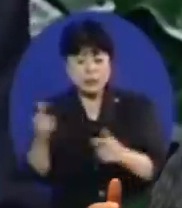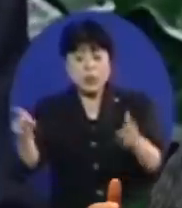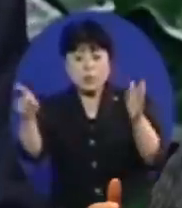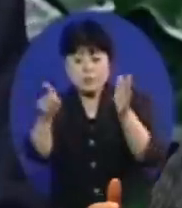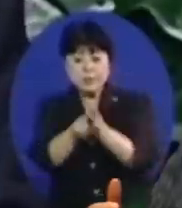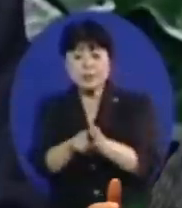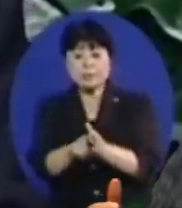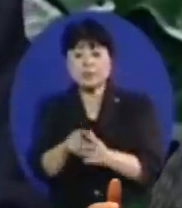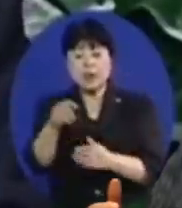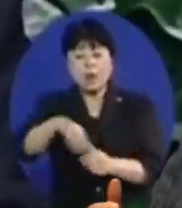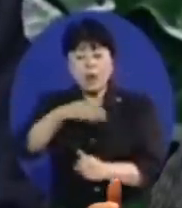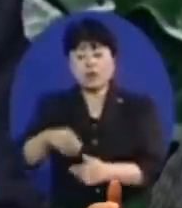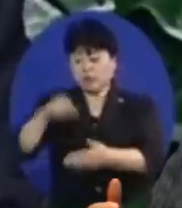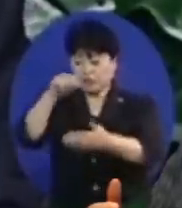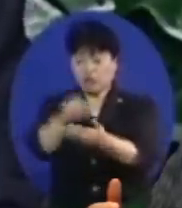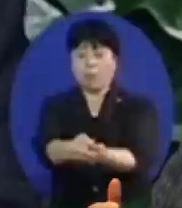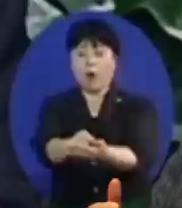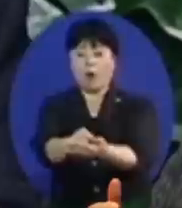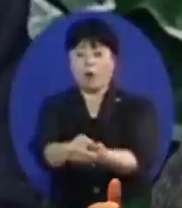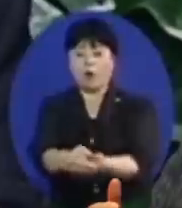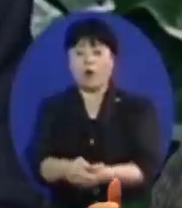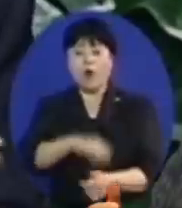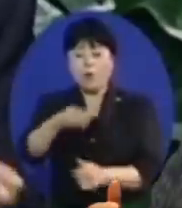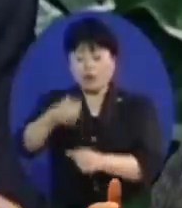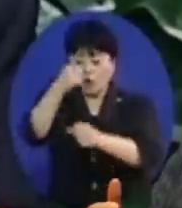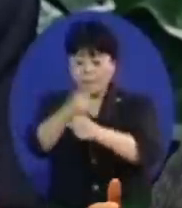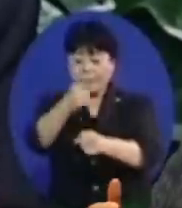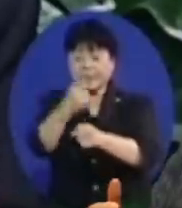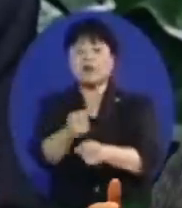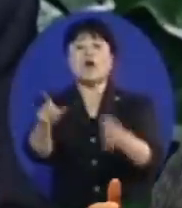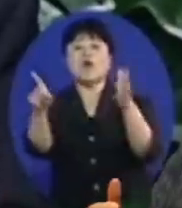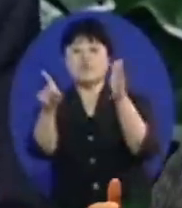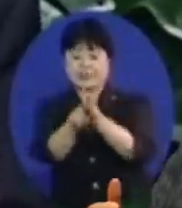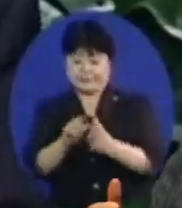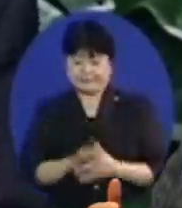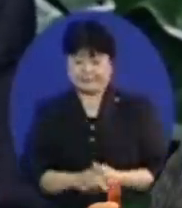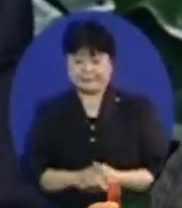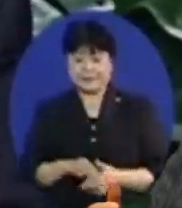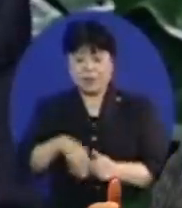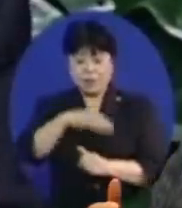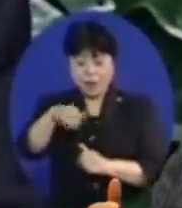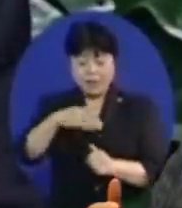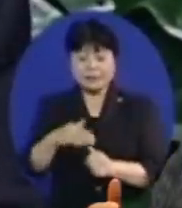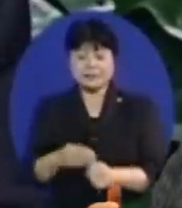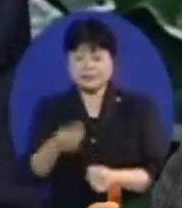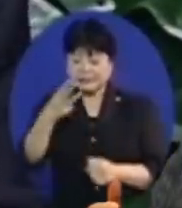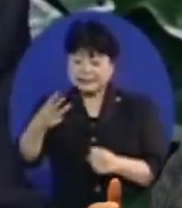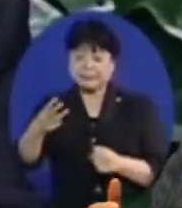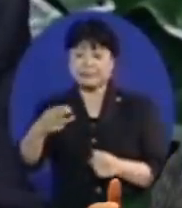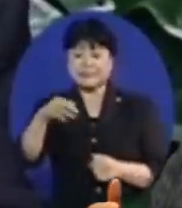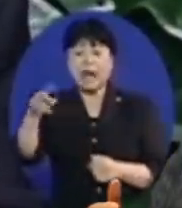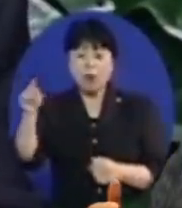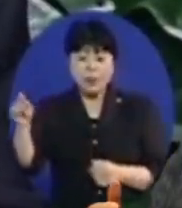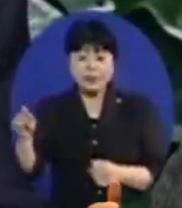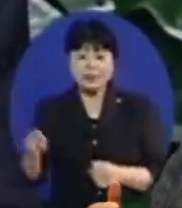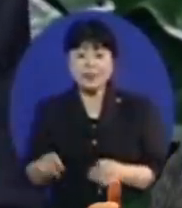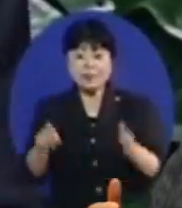믿음은 환경을 정복하고 환경을 만드는 것이 믿음인 것입니다. 환경은 3차원이고 믿음은